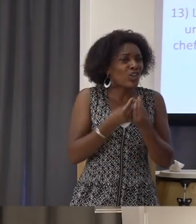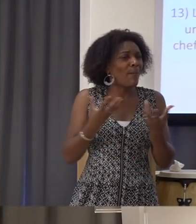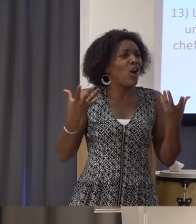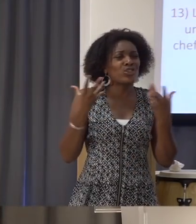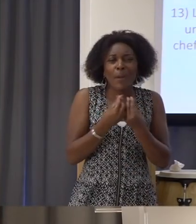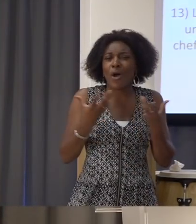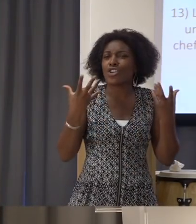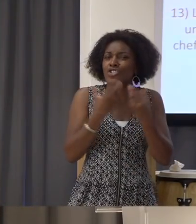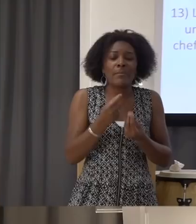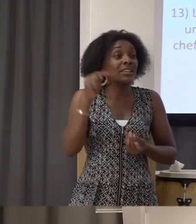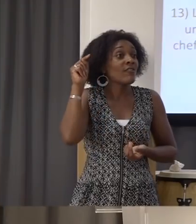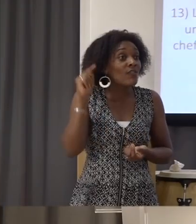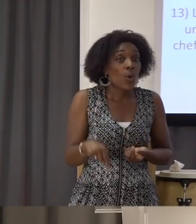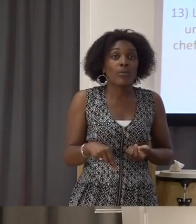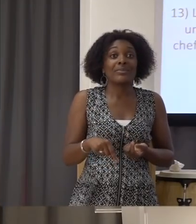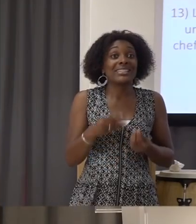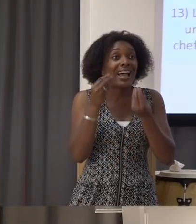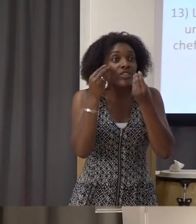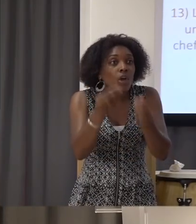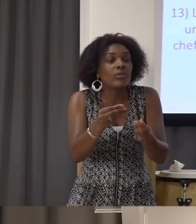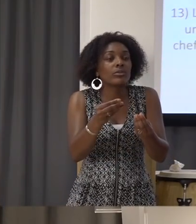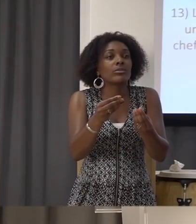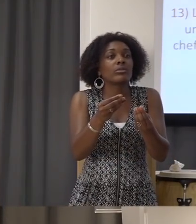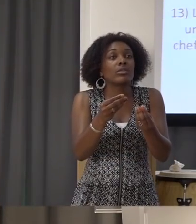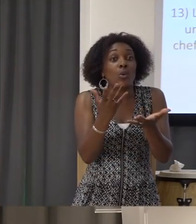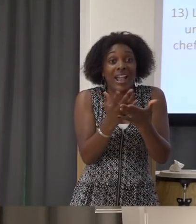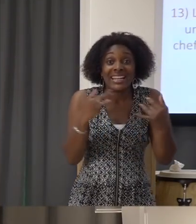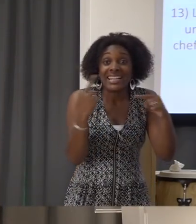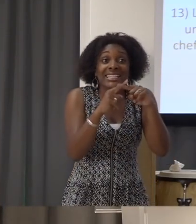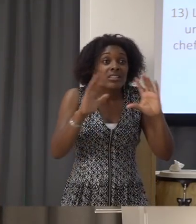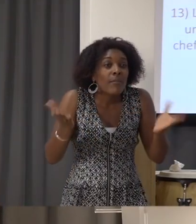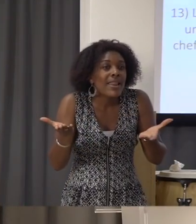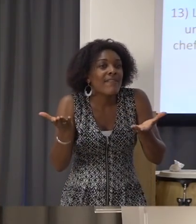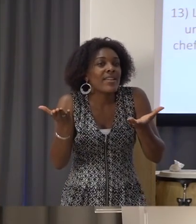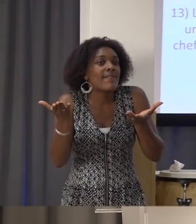communion. Cela permet d'élever le corps de Christ